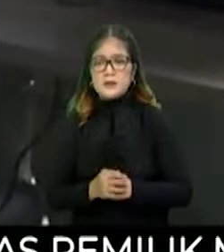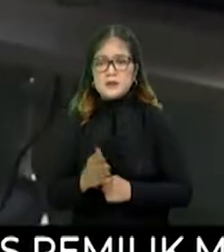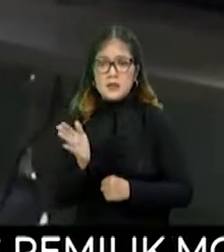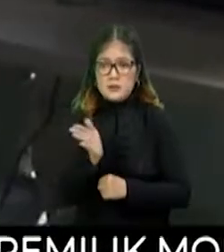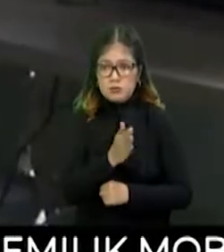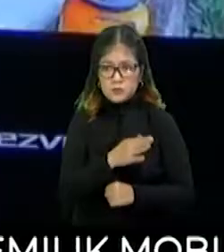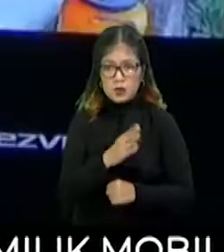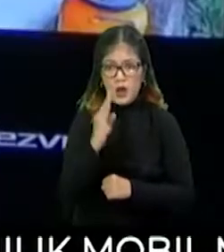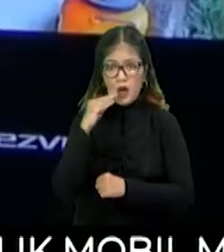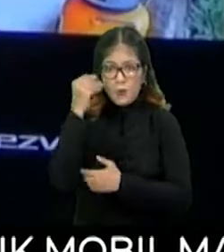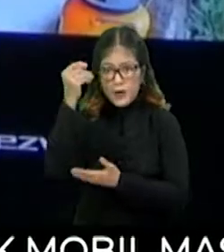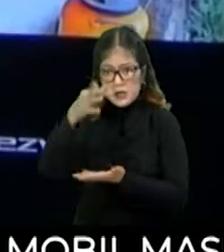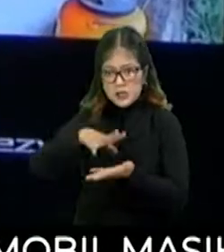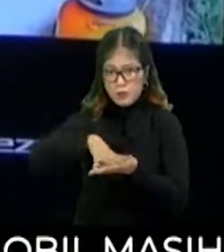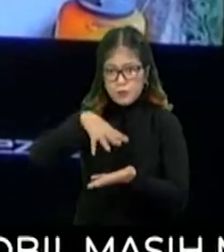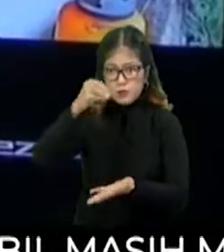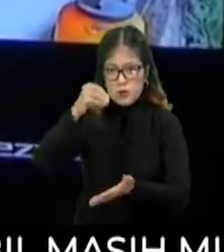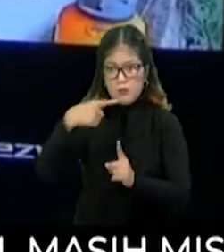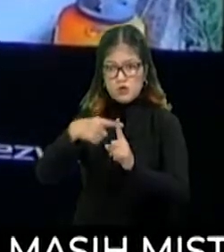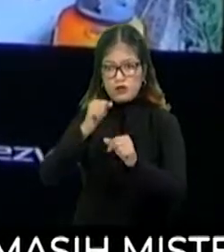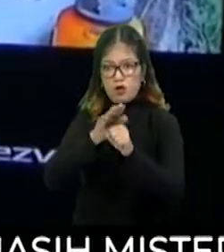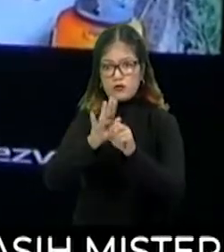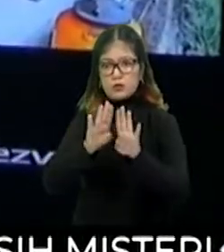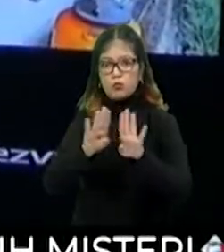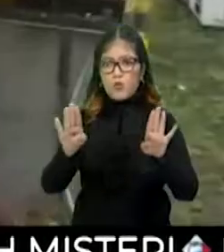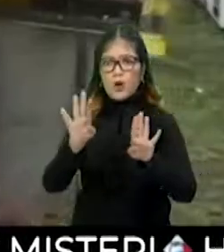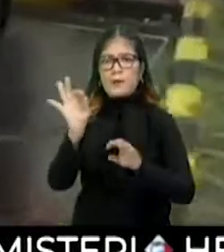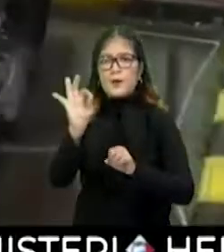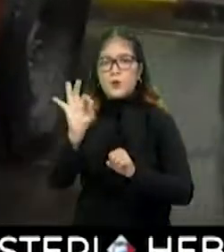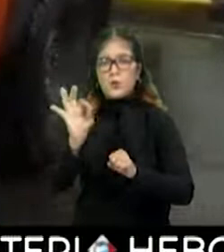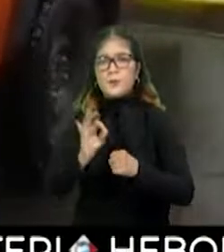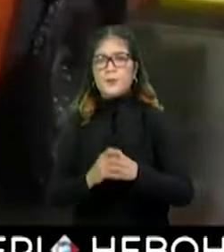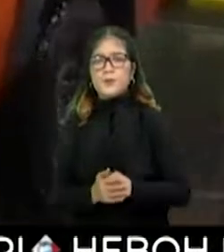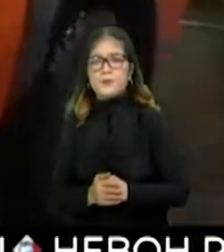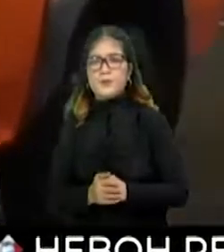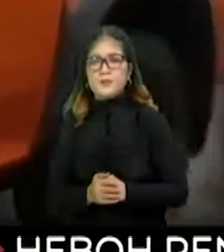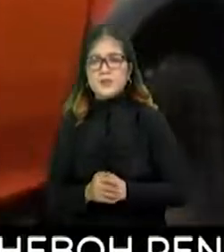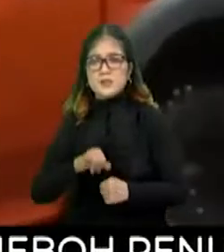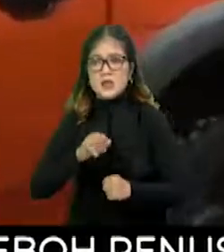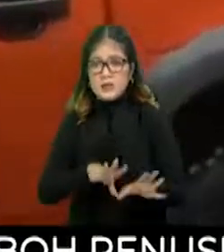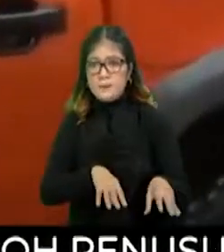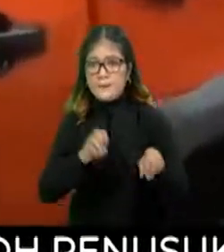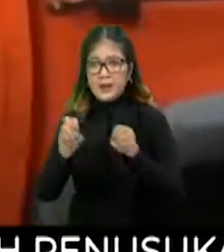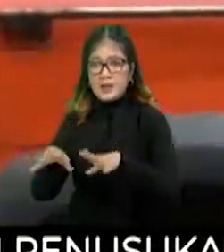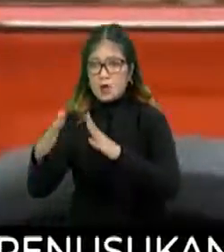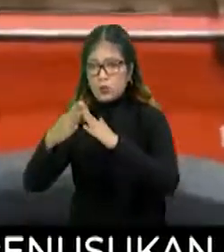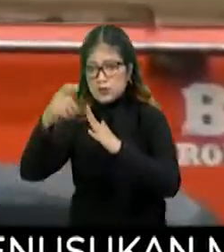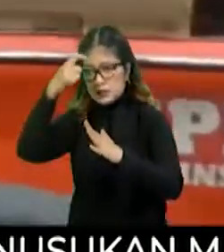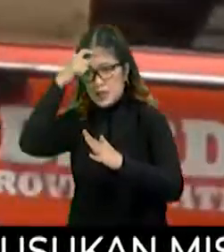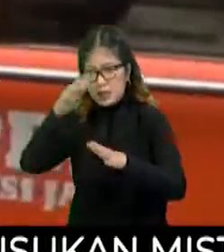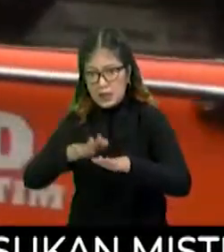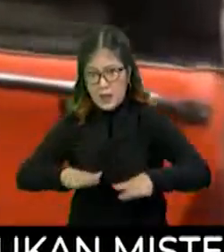Bahkan sejumlah peralatan di rumah sakit lapangan Indrapura justru dikemasi dan dipindahkan ke rumah sakit lapangan BPWS, Bangkalan,